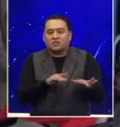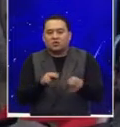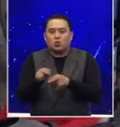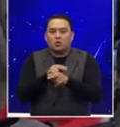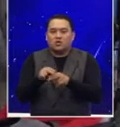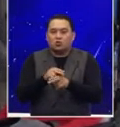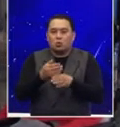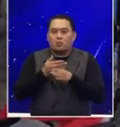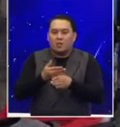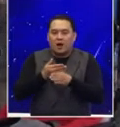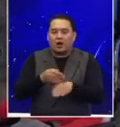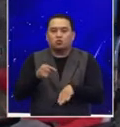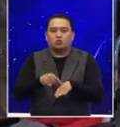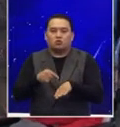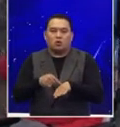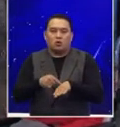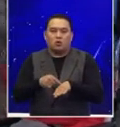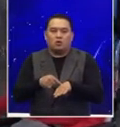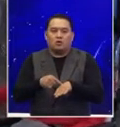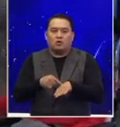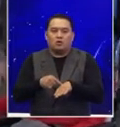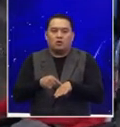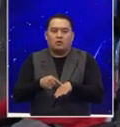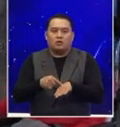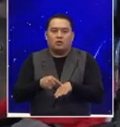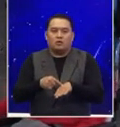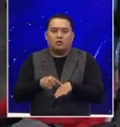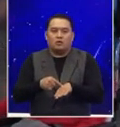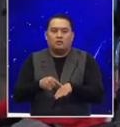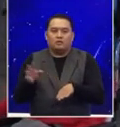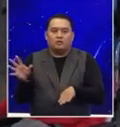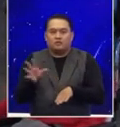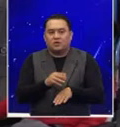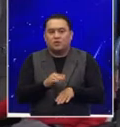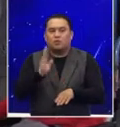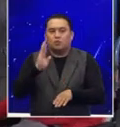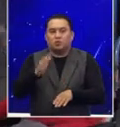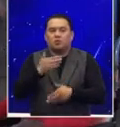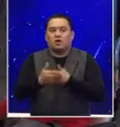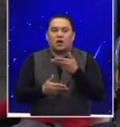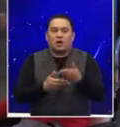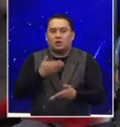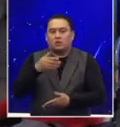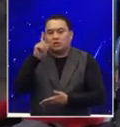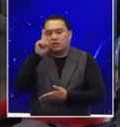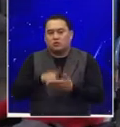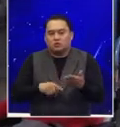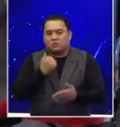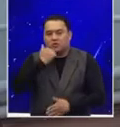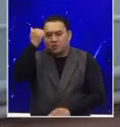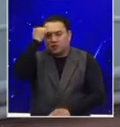хорошо помогают. Дай Аллах, что в дальнейшем дочка будет ходить.